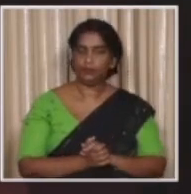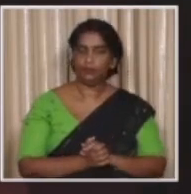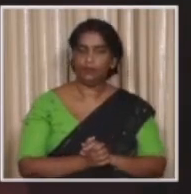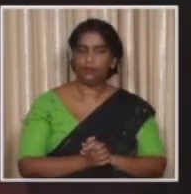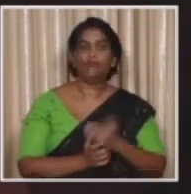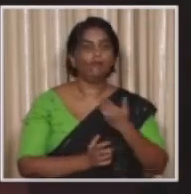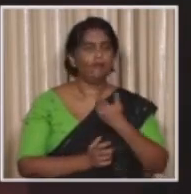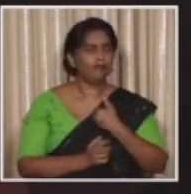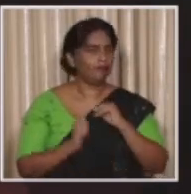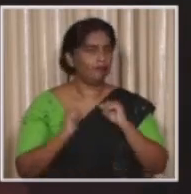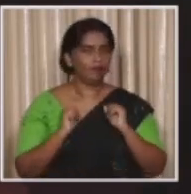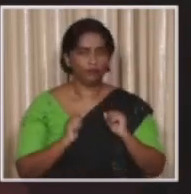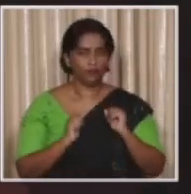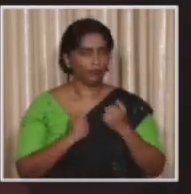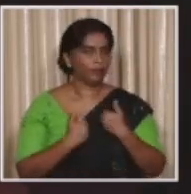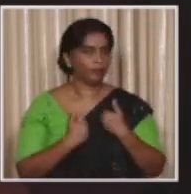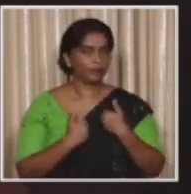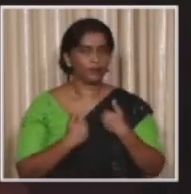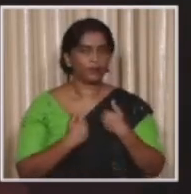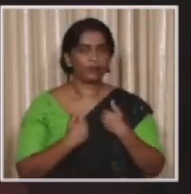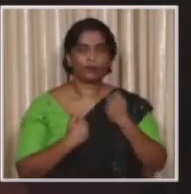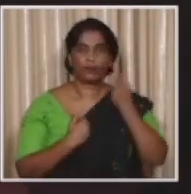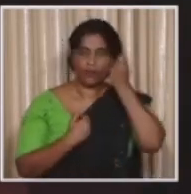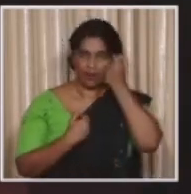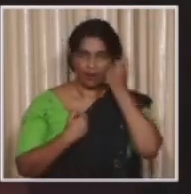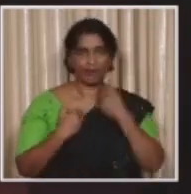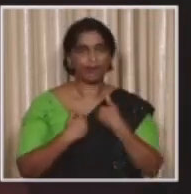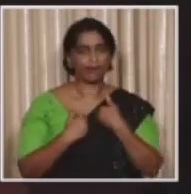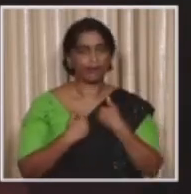දැන් අපි ඇයි මේ යෝජනාවේ